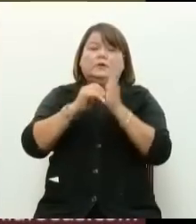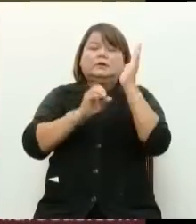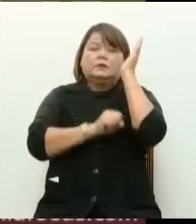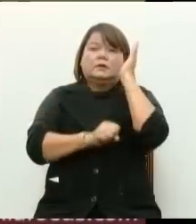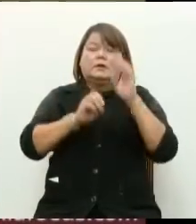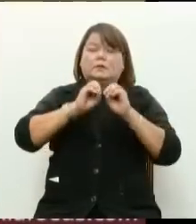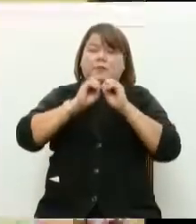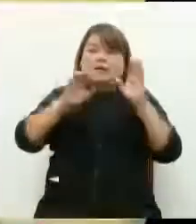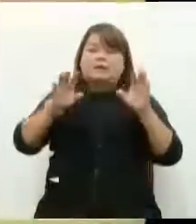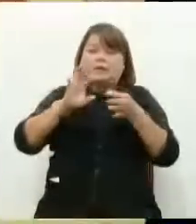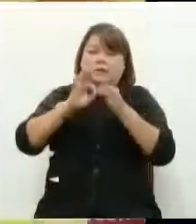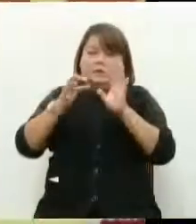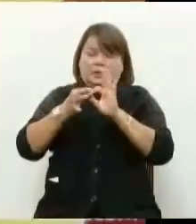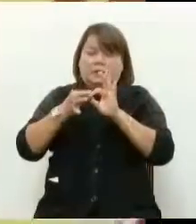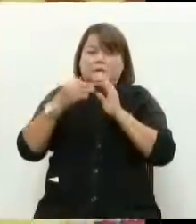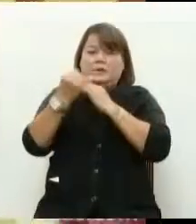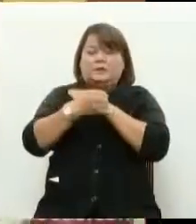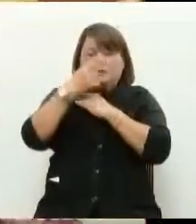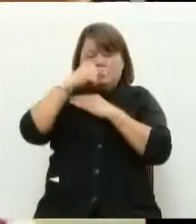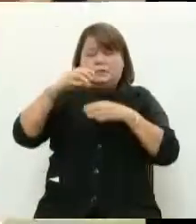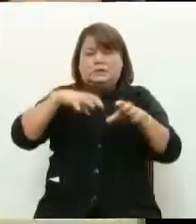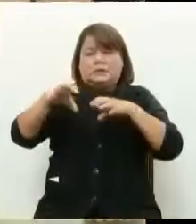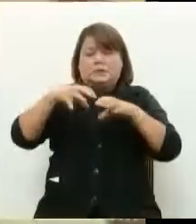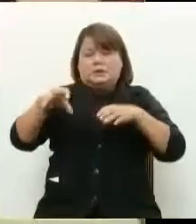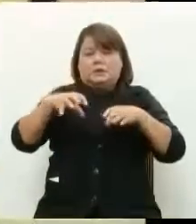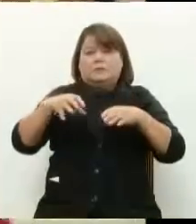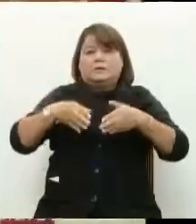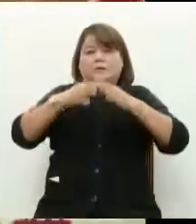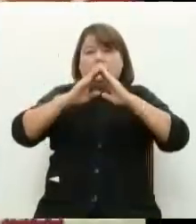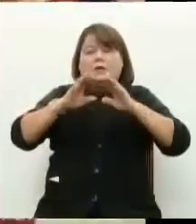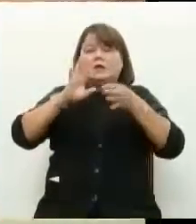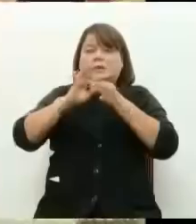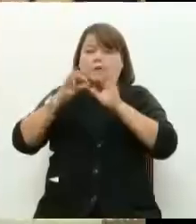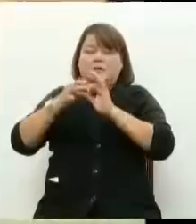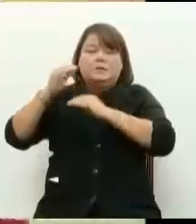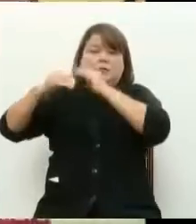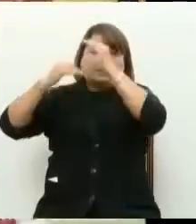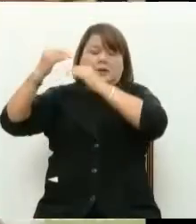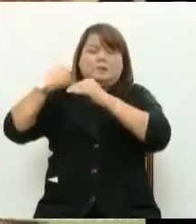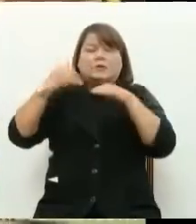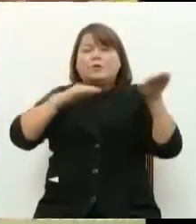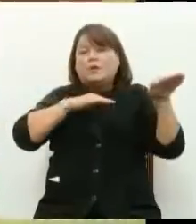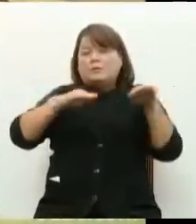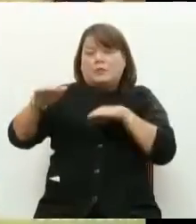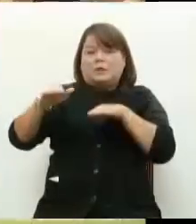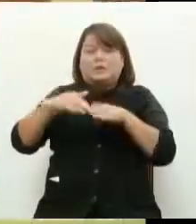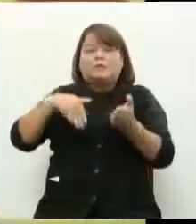ศจากการกีฬาแห่งประเทศไทยจัดตั้งเป็นเมืองกีฬาเพื่อพัฒนาให้มีความพร้อมในการเป็นศูนย์กลางของการพัฒ